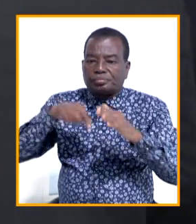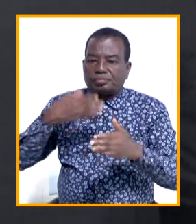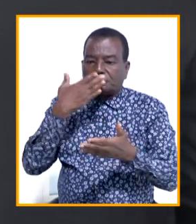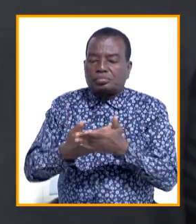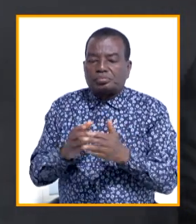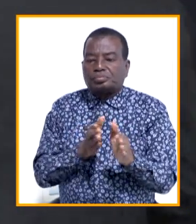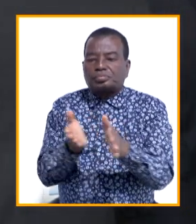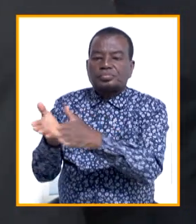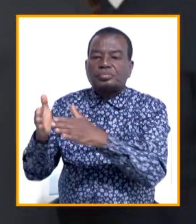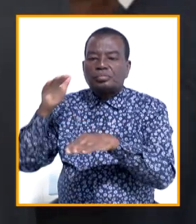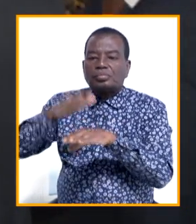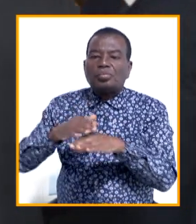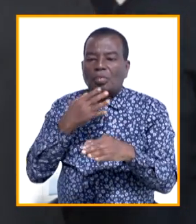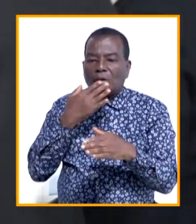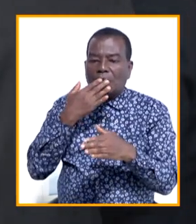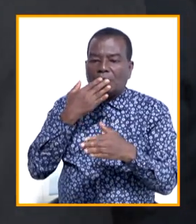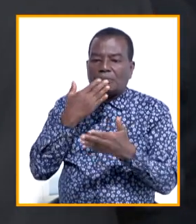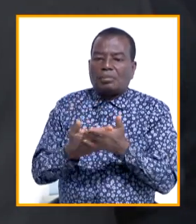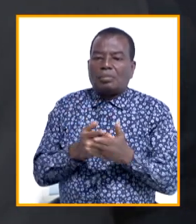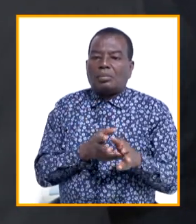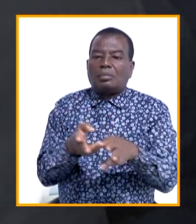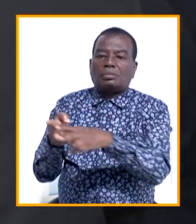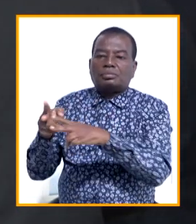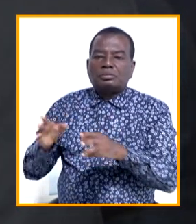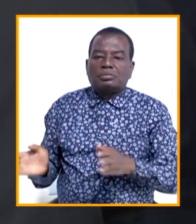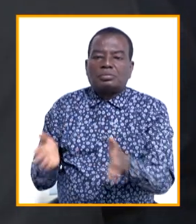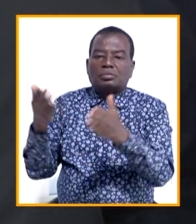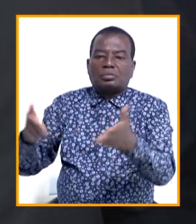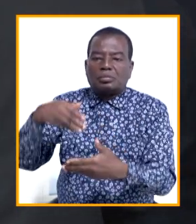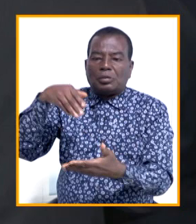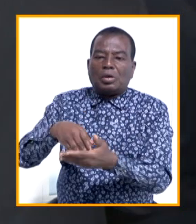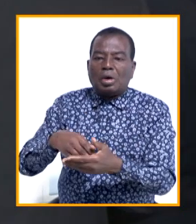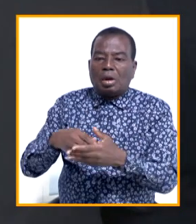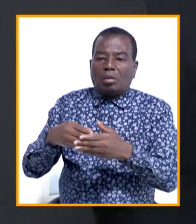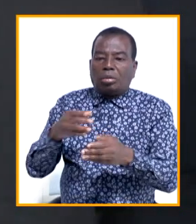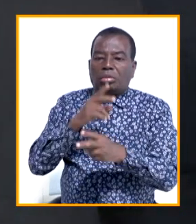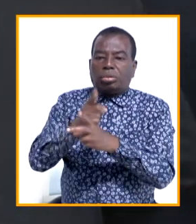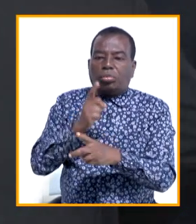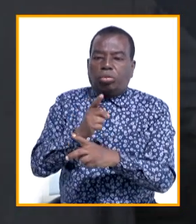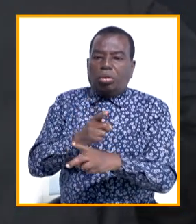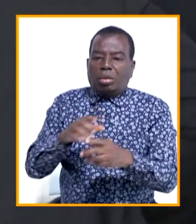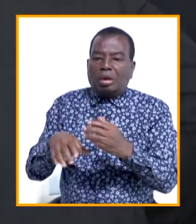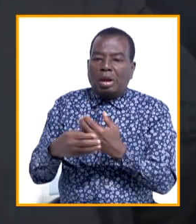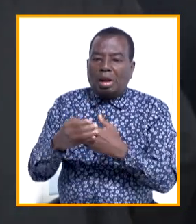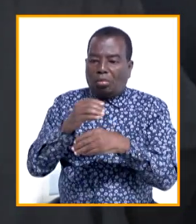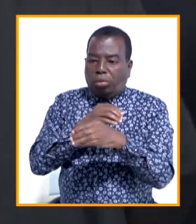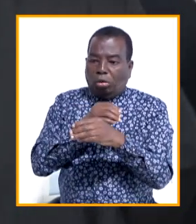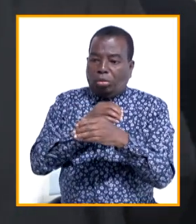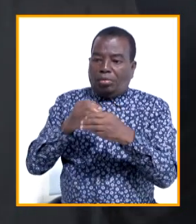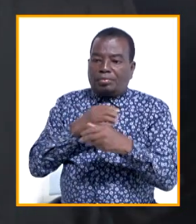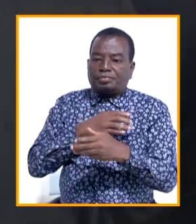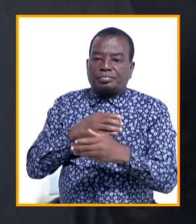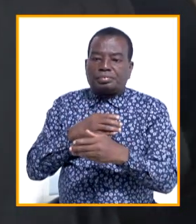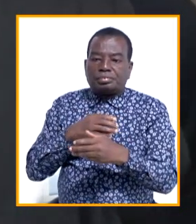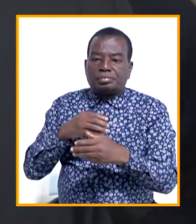le bon chemin on est sur la bonne voie et qui va nous encourager vraiment à faire encore plus et à maintenir ce prix là parce que notre ambition c'est pas seulement d'avoir ce prix à cette